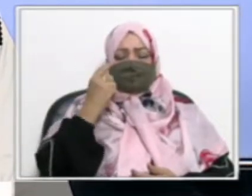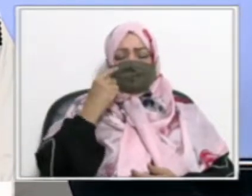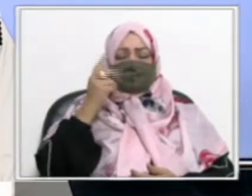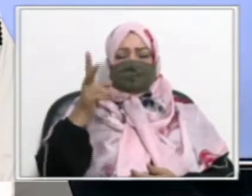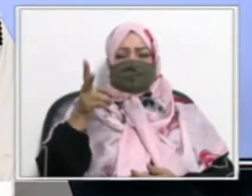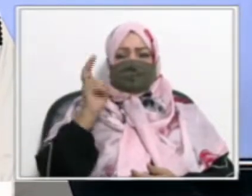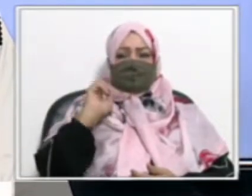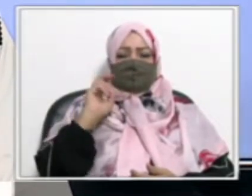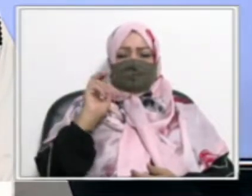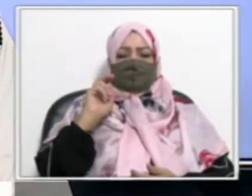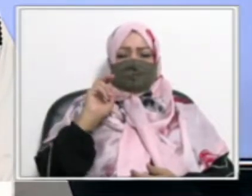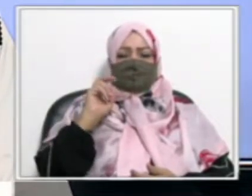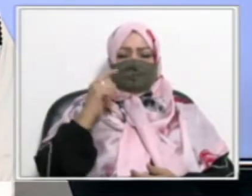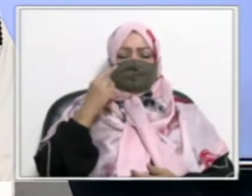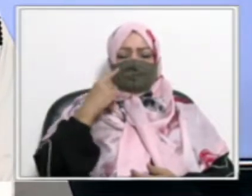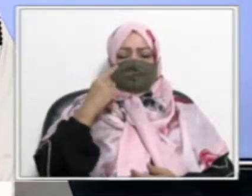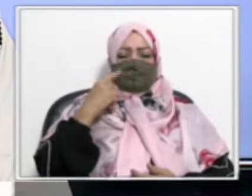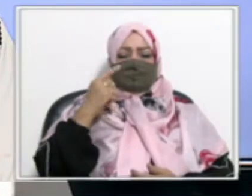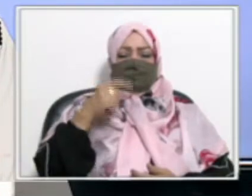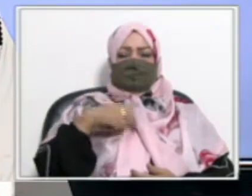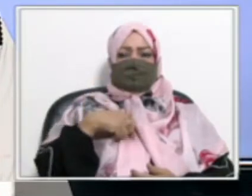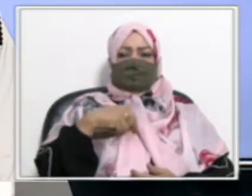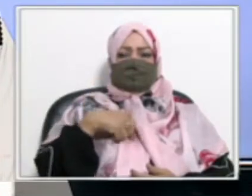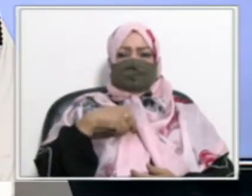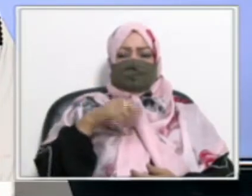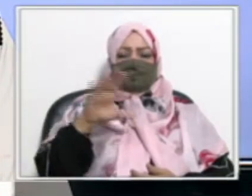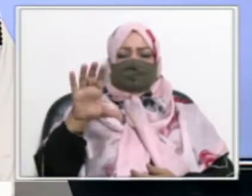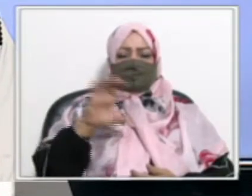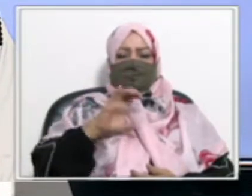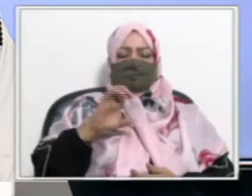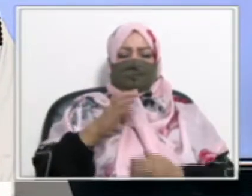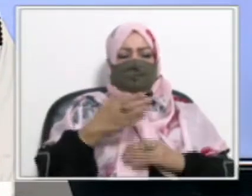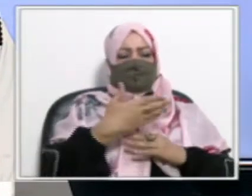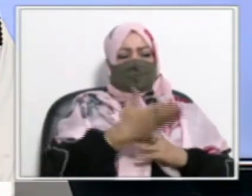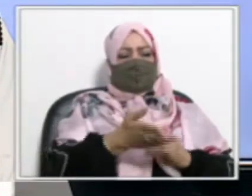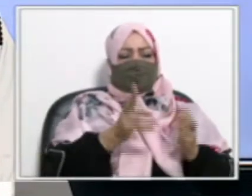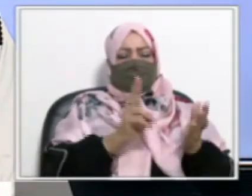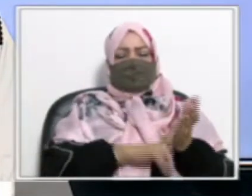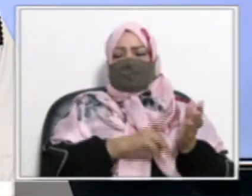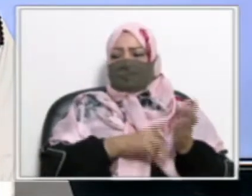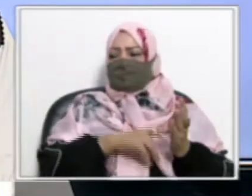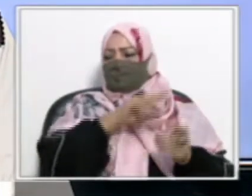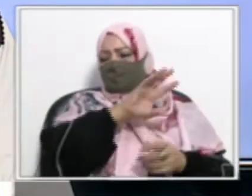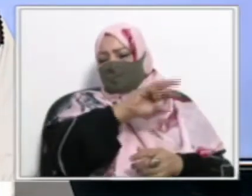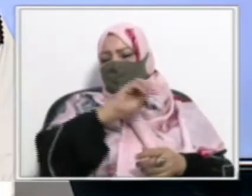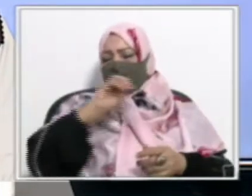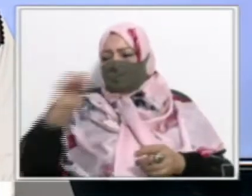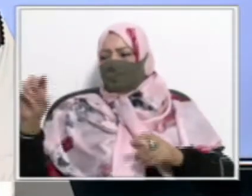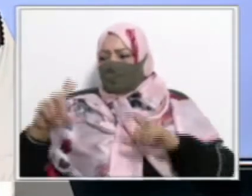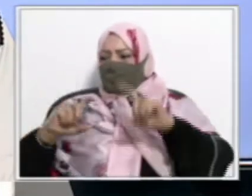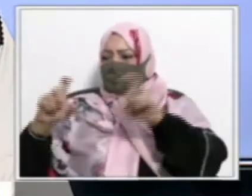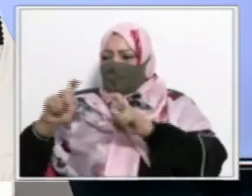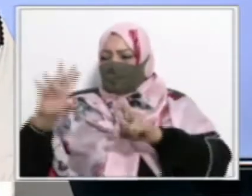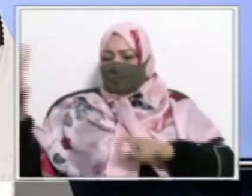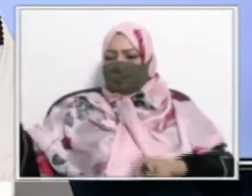يحوله للمحل الفلوس، وبعدين ناخذ منه تبع المواد الكهربائية،